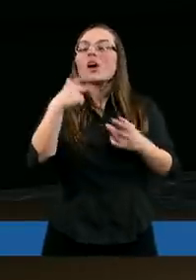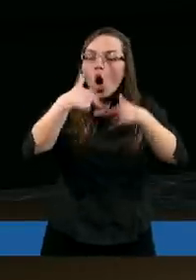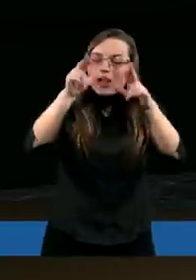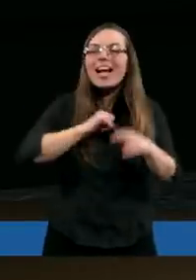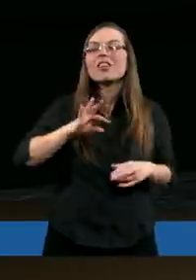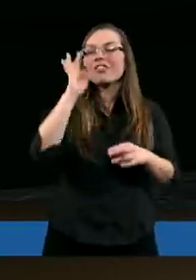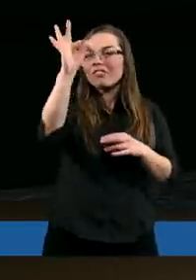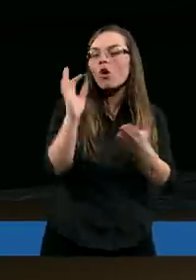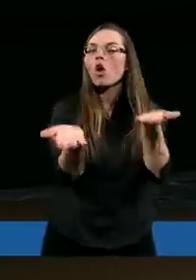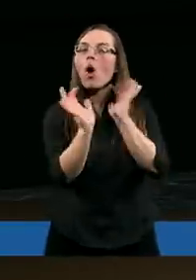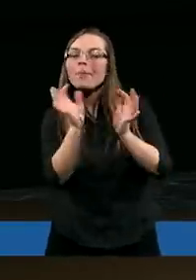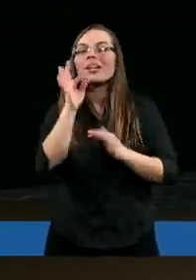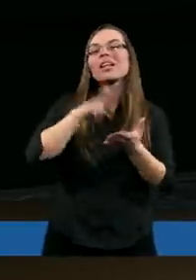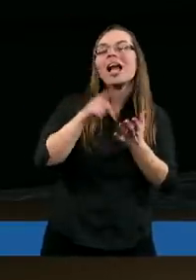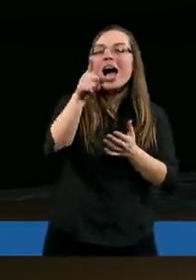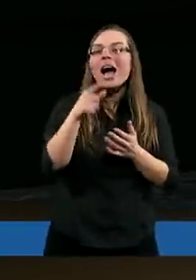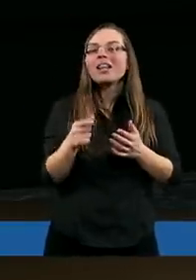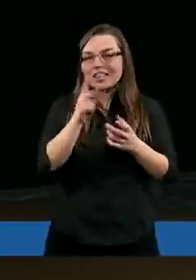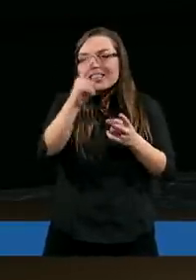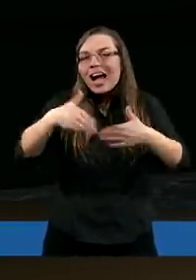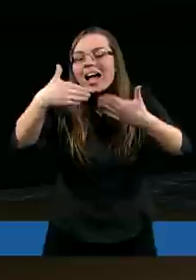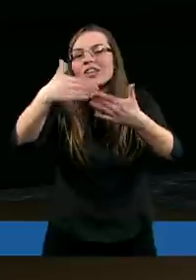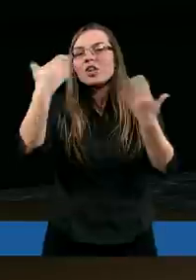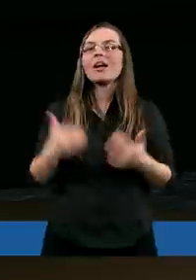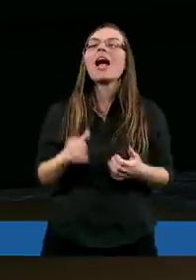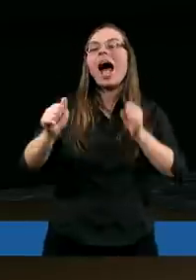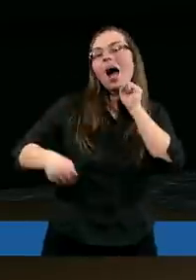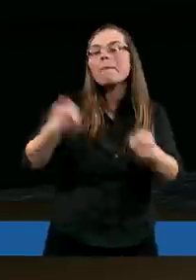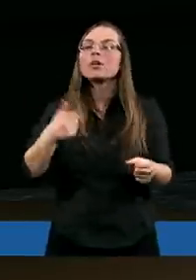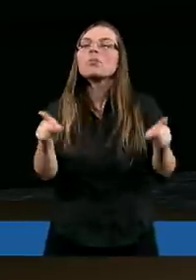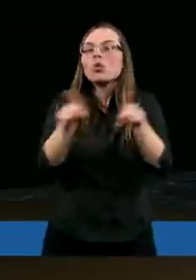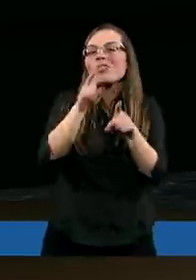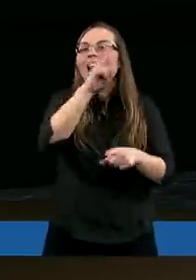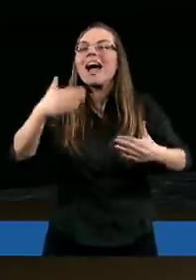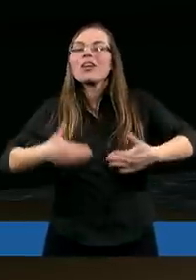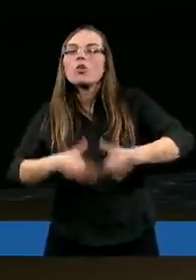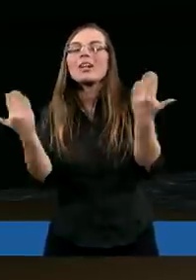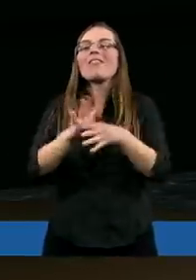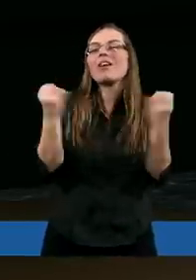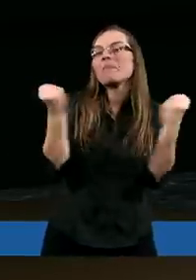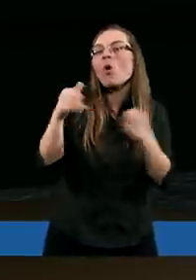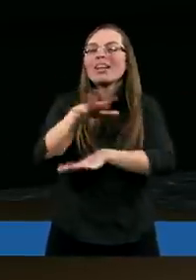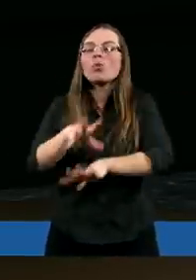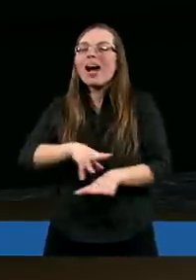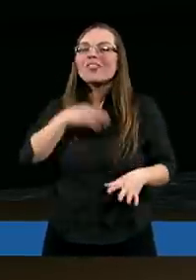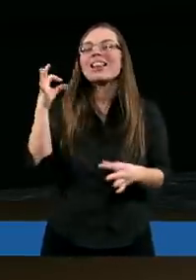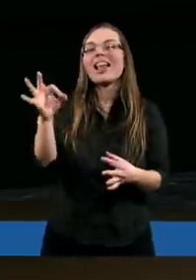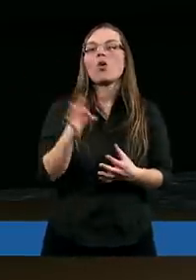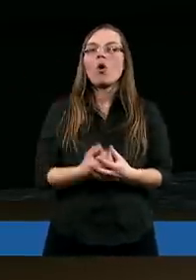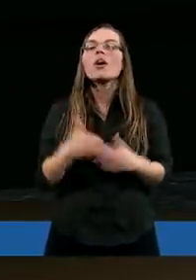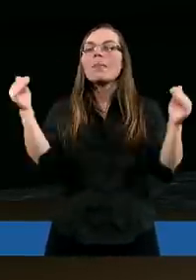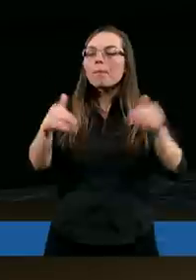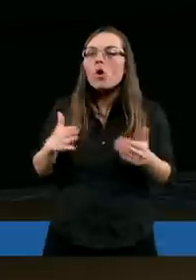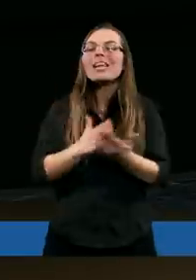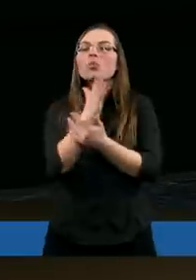Oddajemy się pod Twoją opiekę na tą noc, abyśmy również każdego dnia w mocy Ducha Świętego